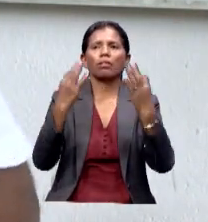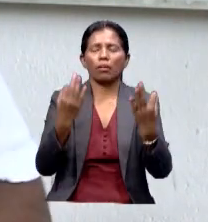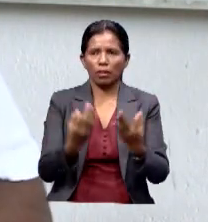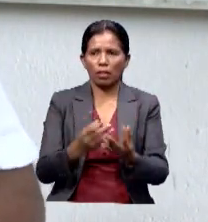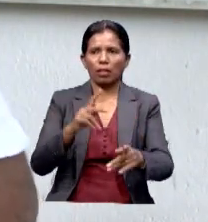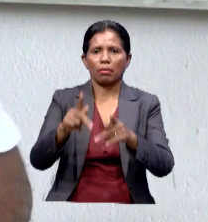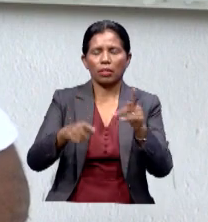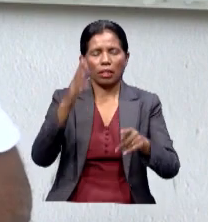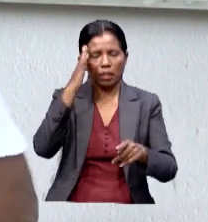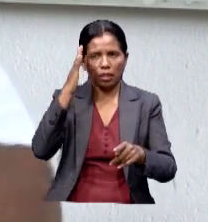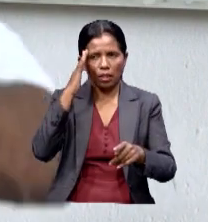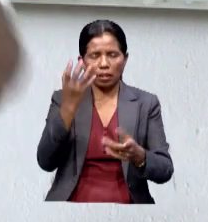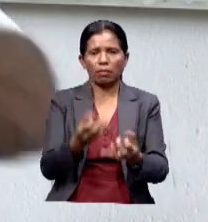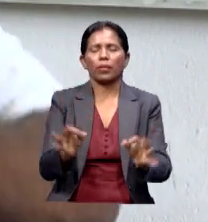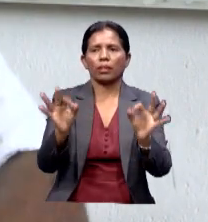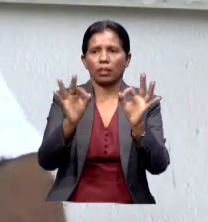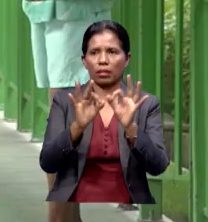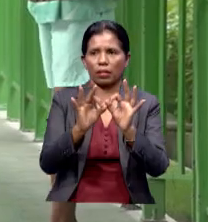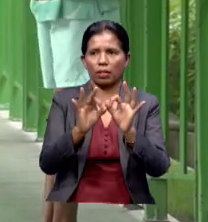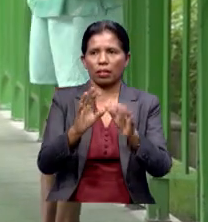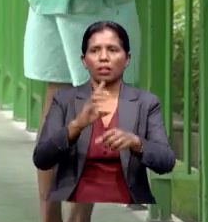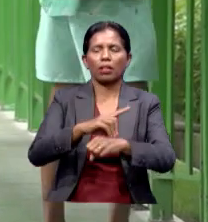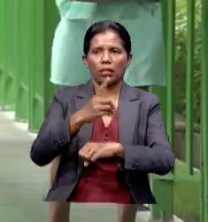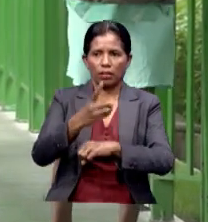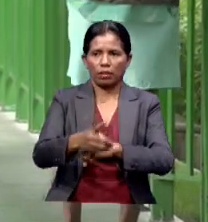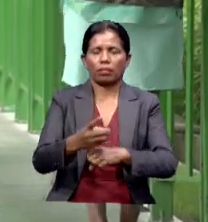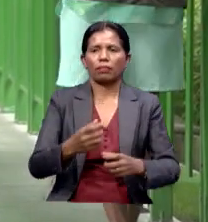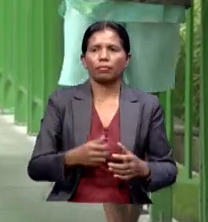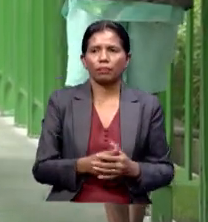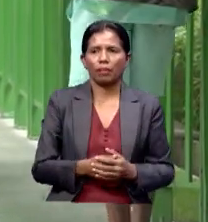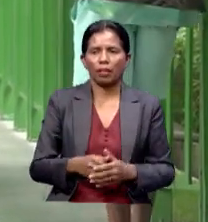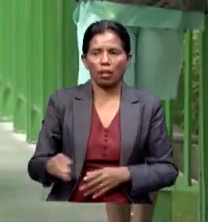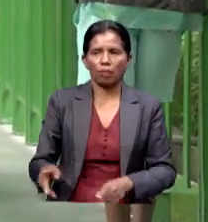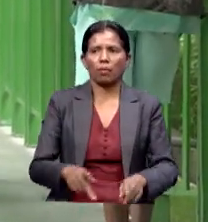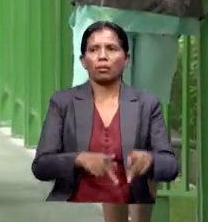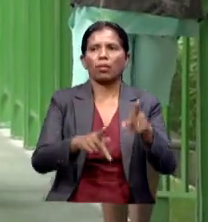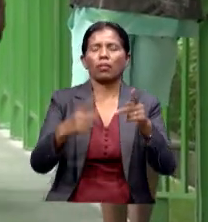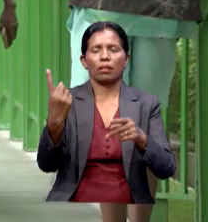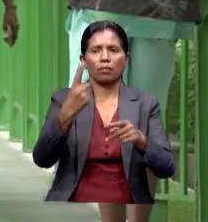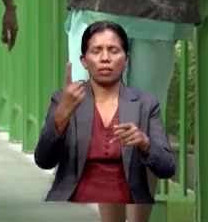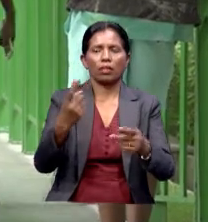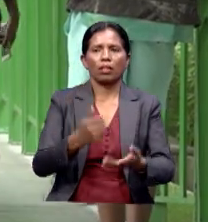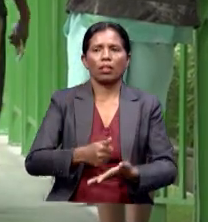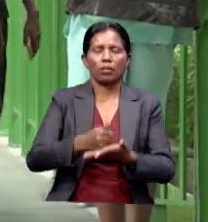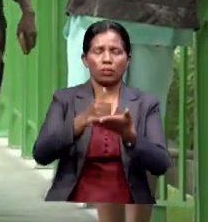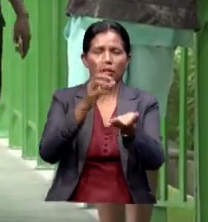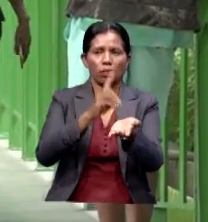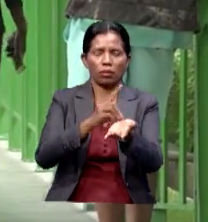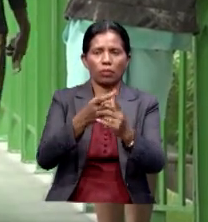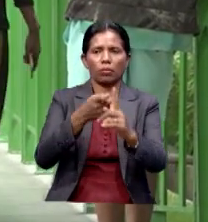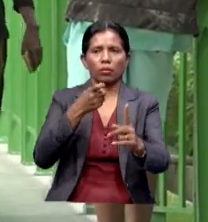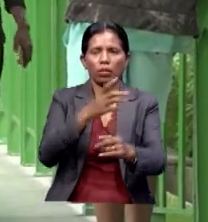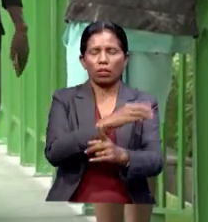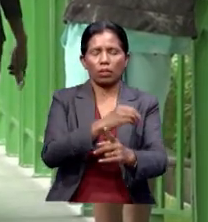ne bemak sira kunyese mak sai periode ne disastre. Durante ne público sempre questiona atendimento pessoal saúde sira e